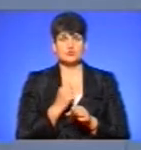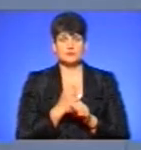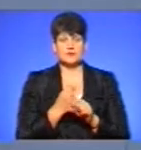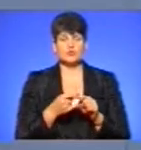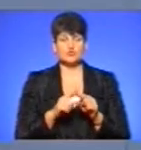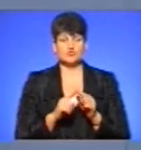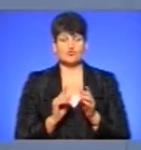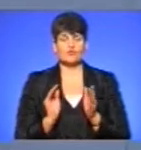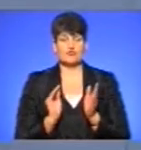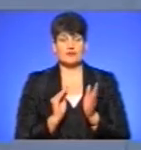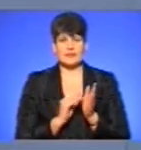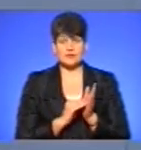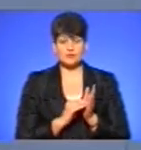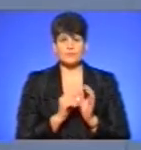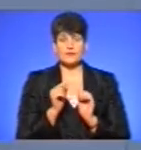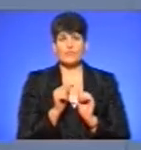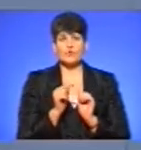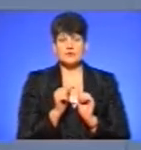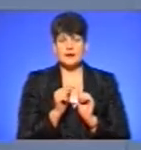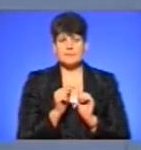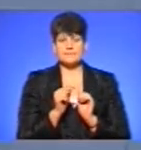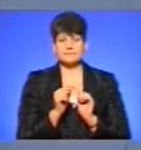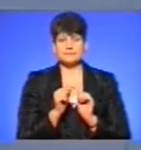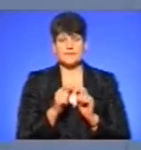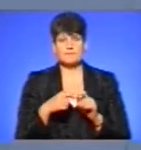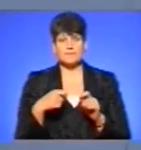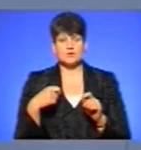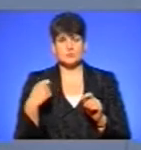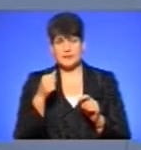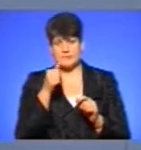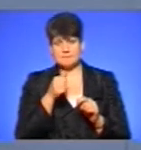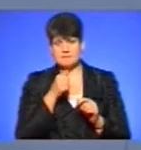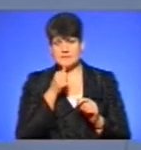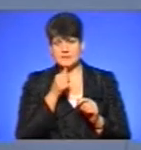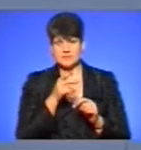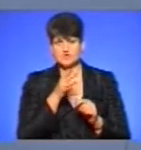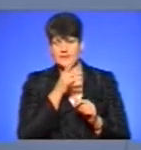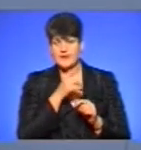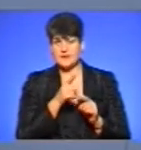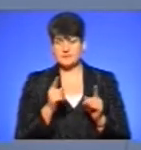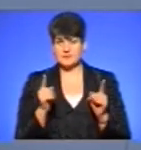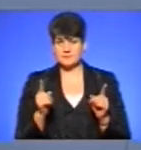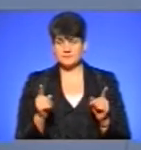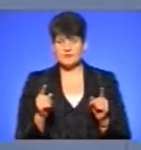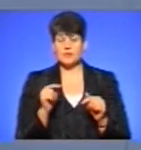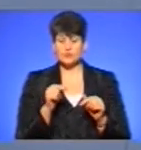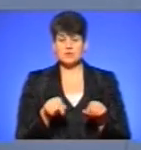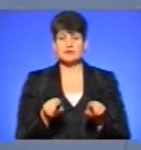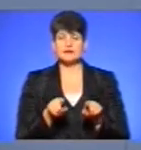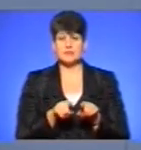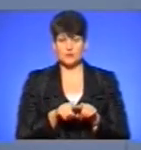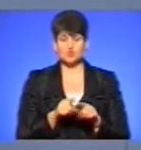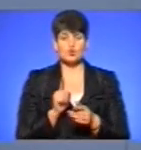цю вклейку. Тобто вона протермінувала місячний термін законний, тоді також